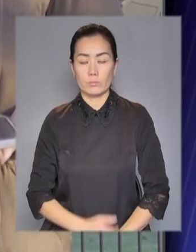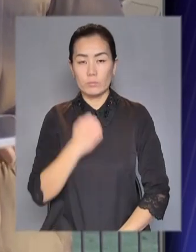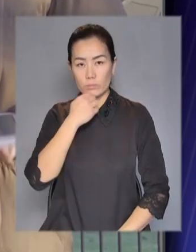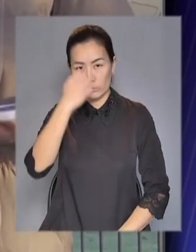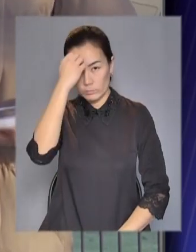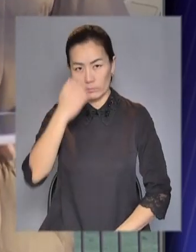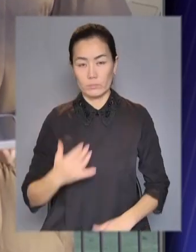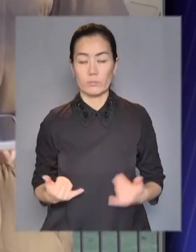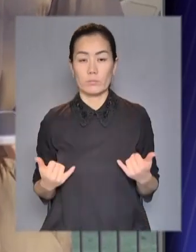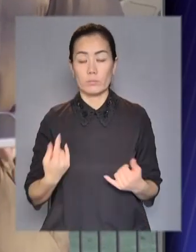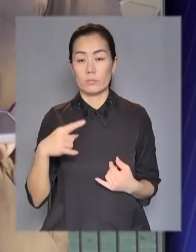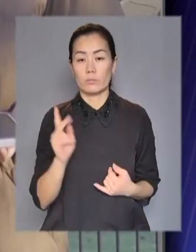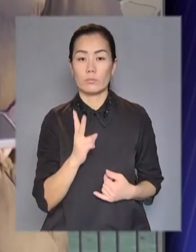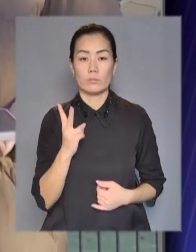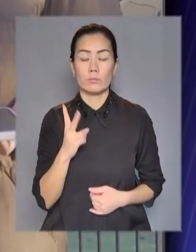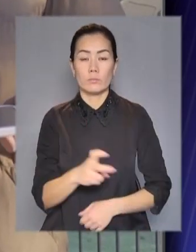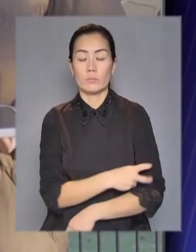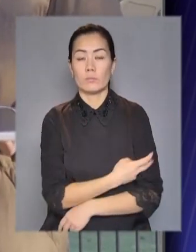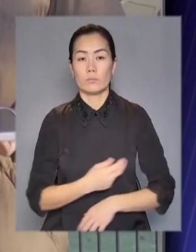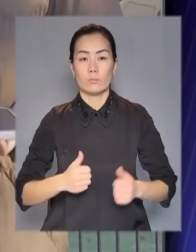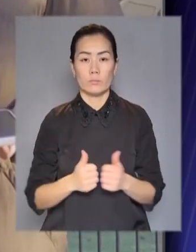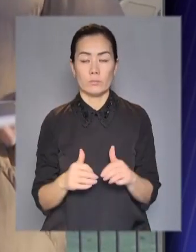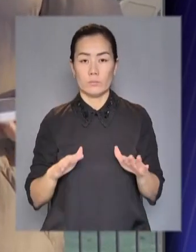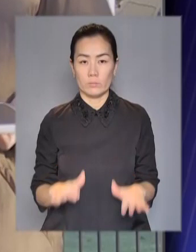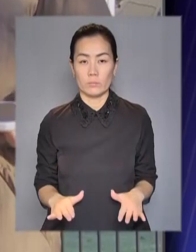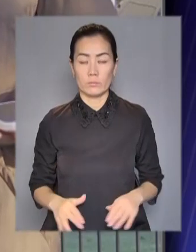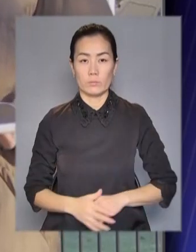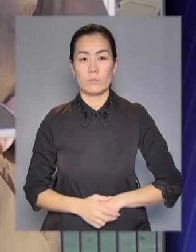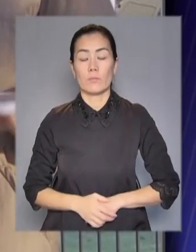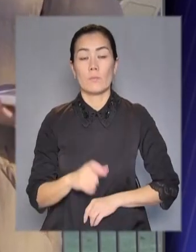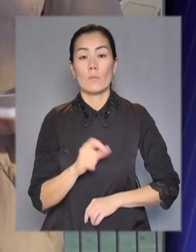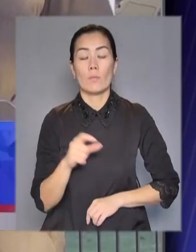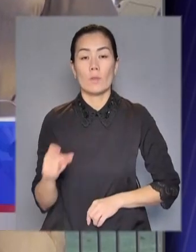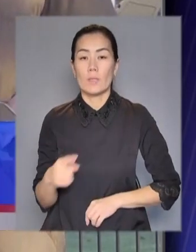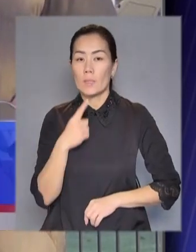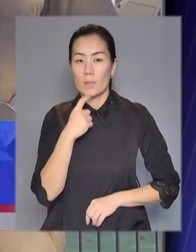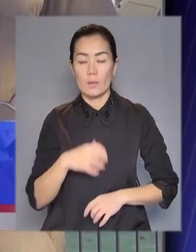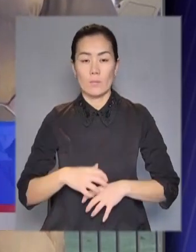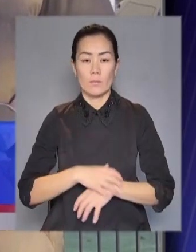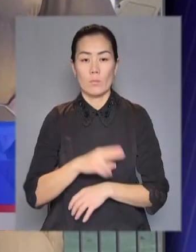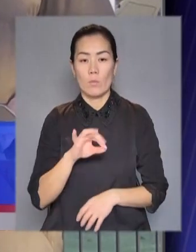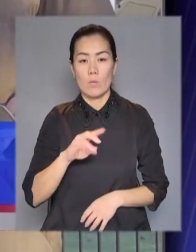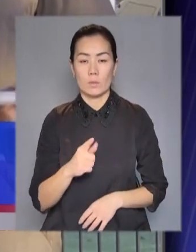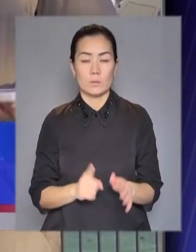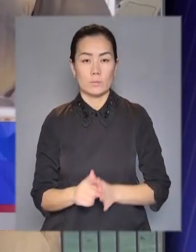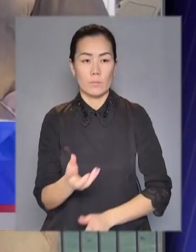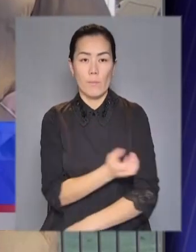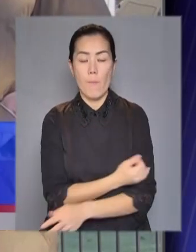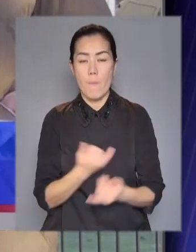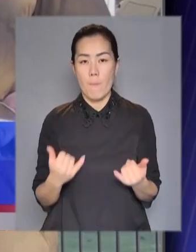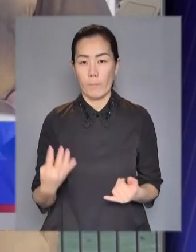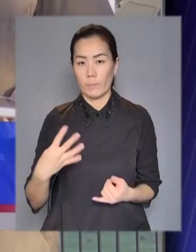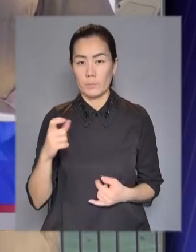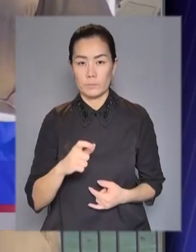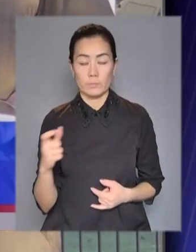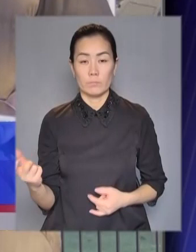Рахмет, Серік. Біз қазір номері екінші емхананың алдында тұрмыз. Мұнда тұрғындар қызылшаға қарсы екпе алып жатыр. Бүгіннің өзінде